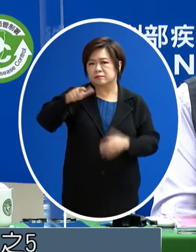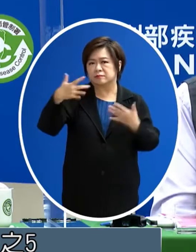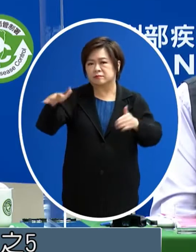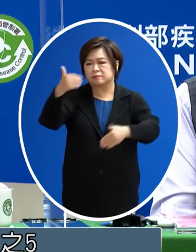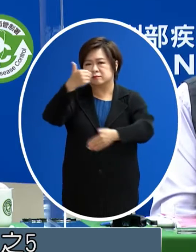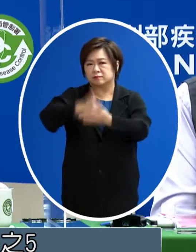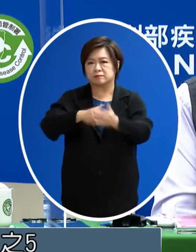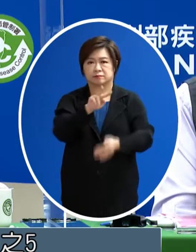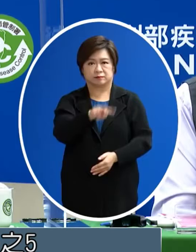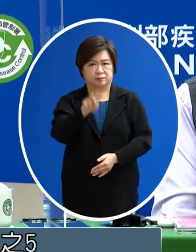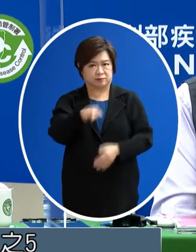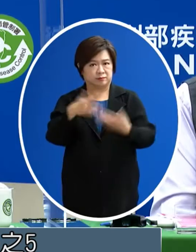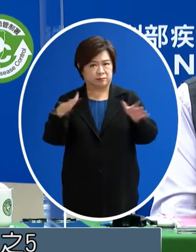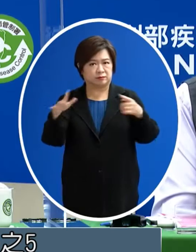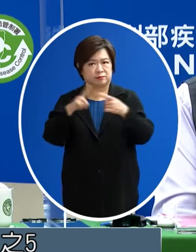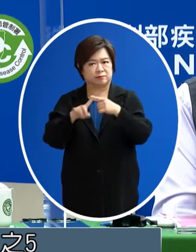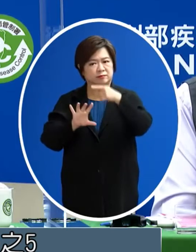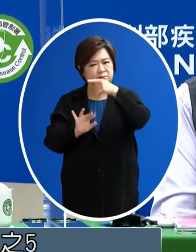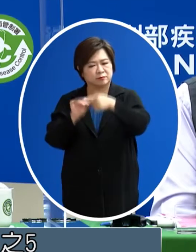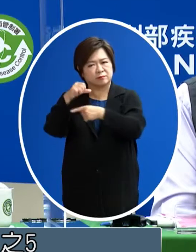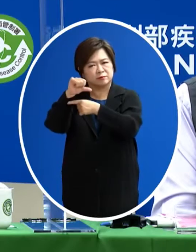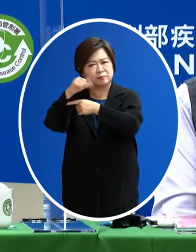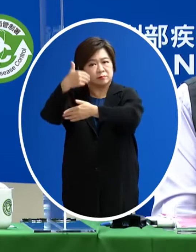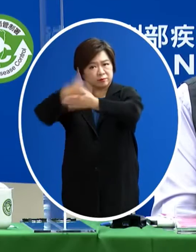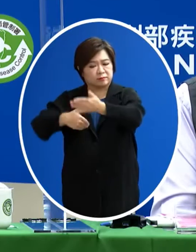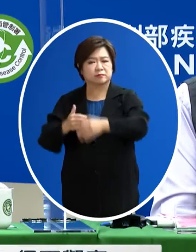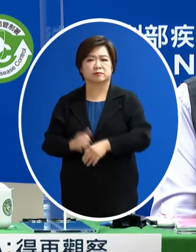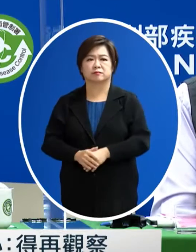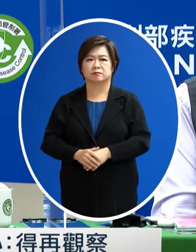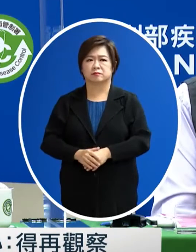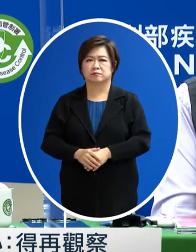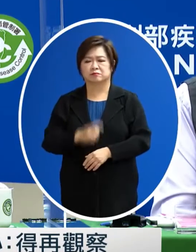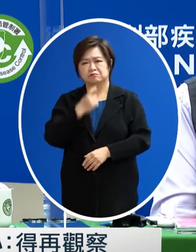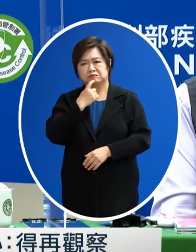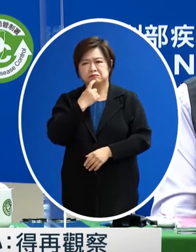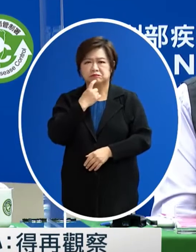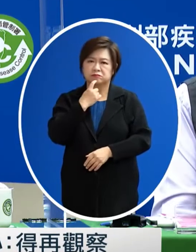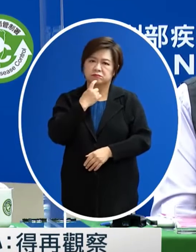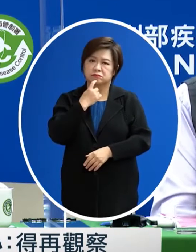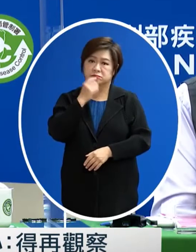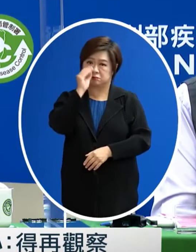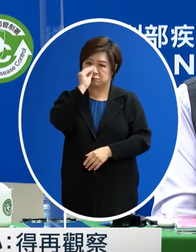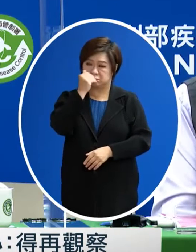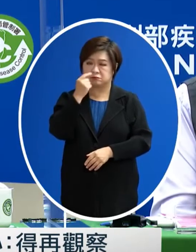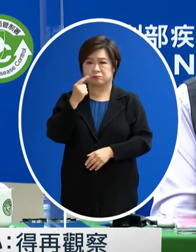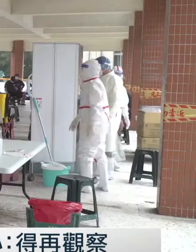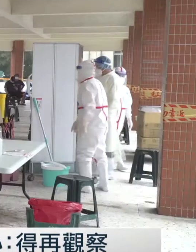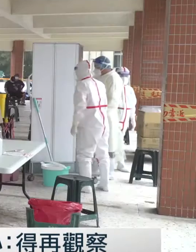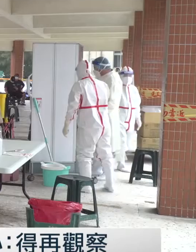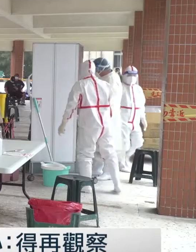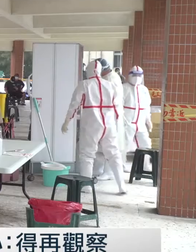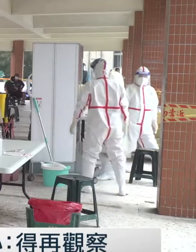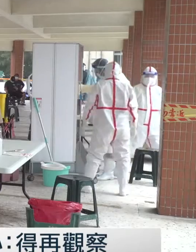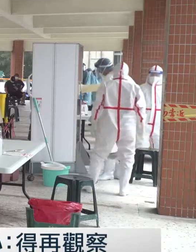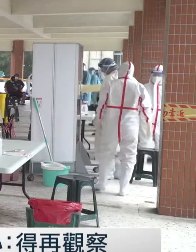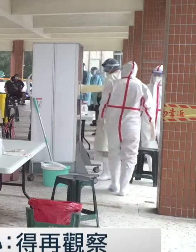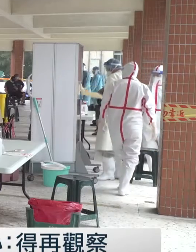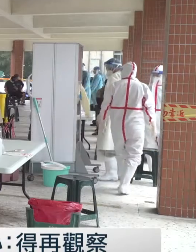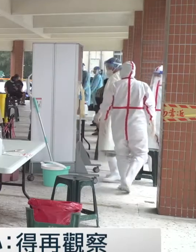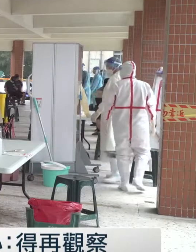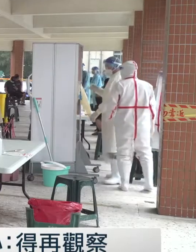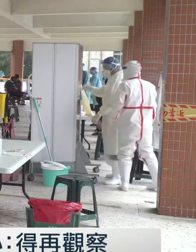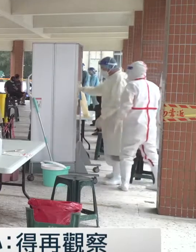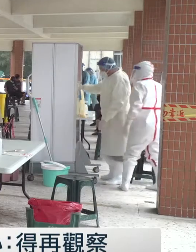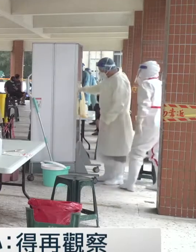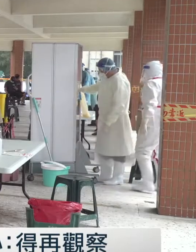少了2,000多名，哈，大概少了5%。那是不是 八号本土确诊病例虽然持续突破4万，不过相较于7号有下